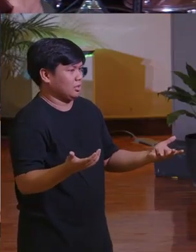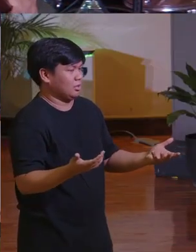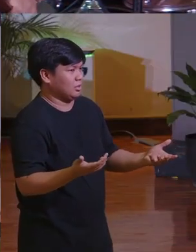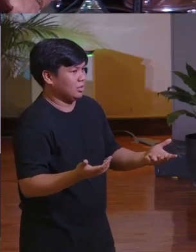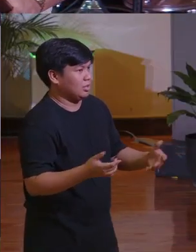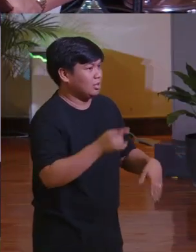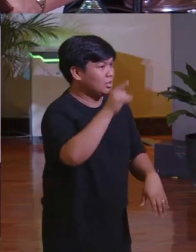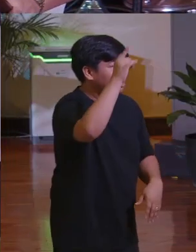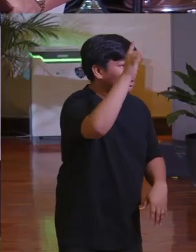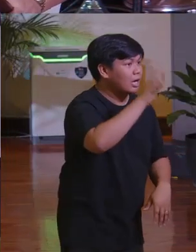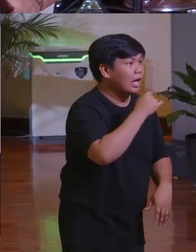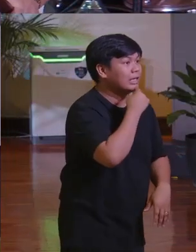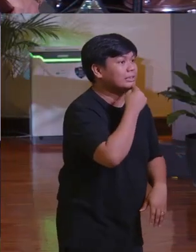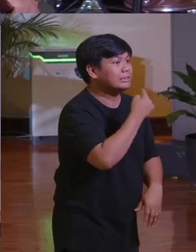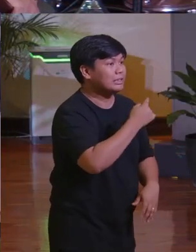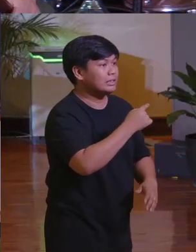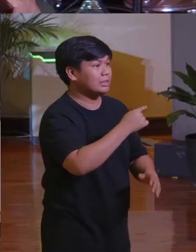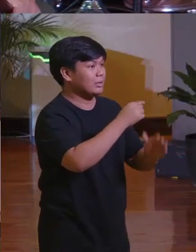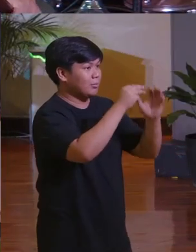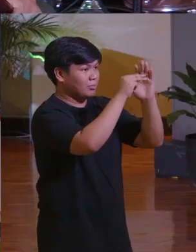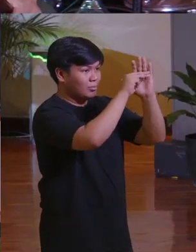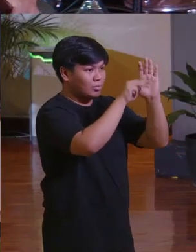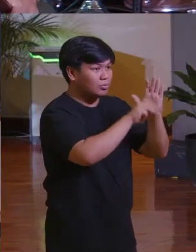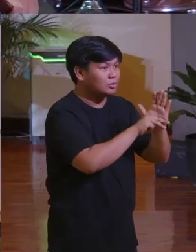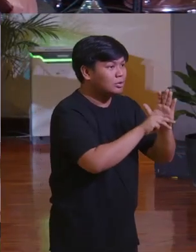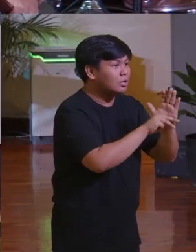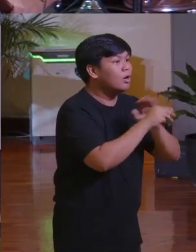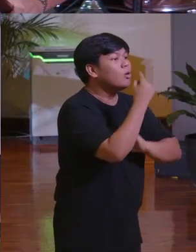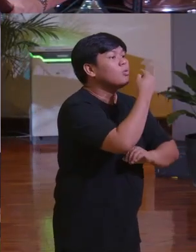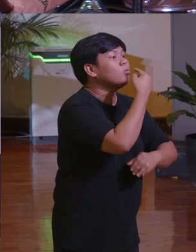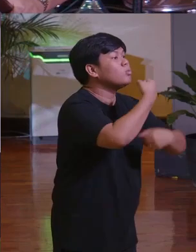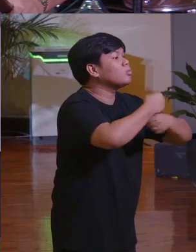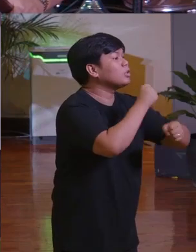Sabi ni God kay Moses, sino ba ang gumawa ng iyong bibig?